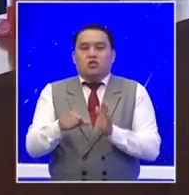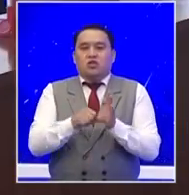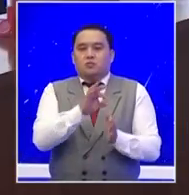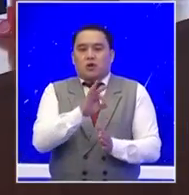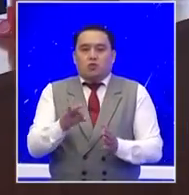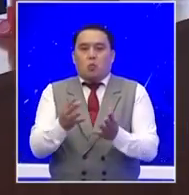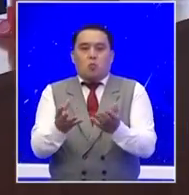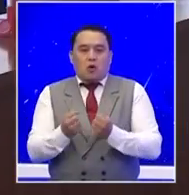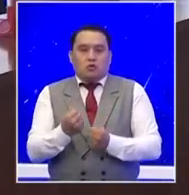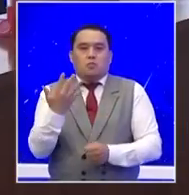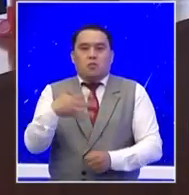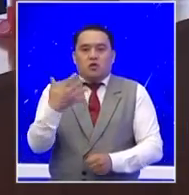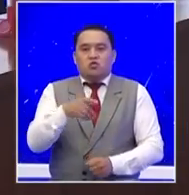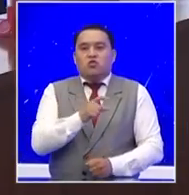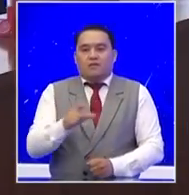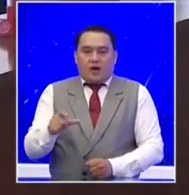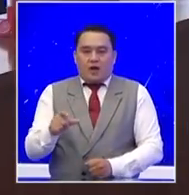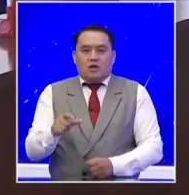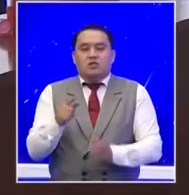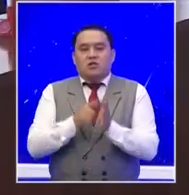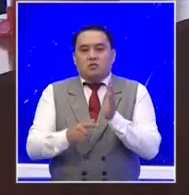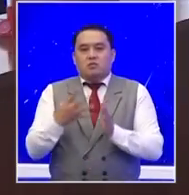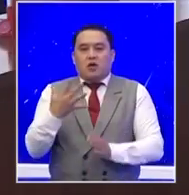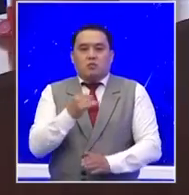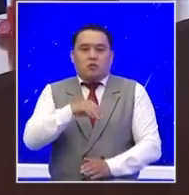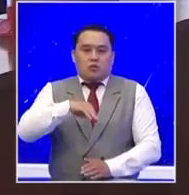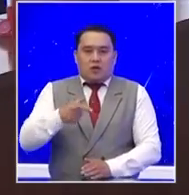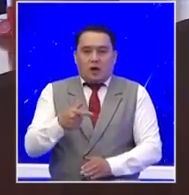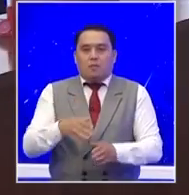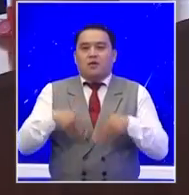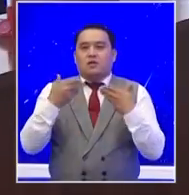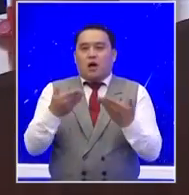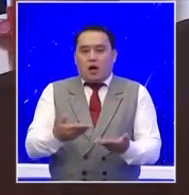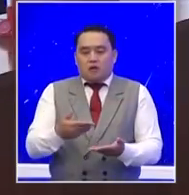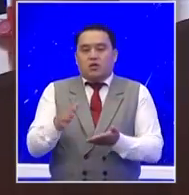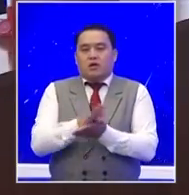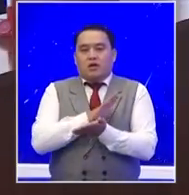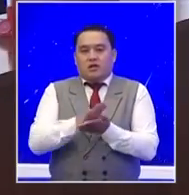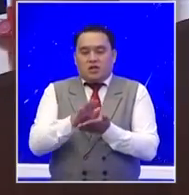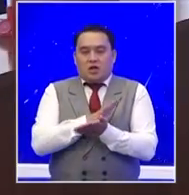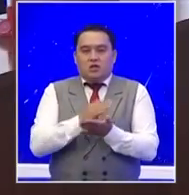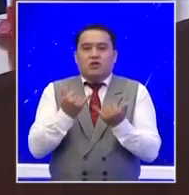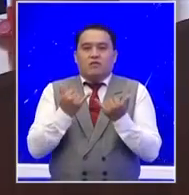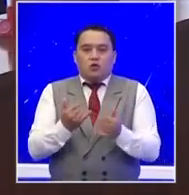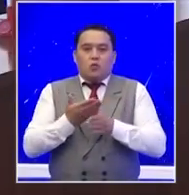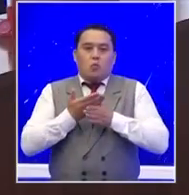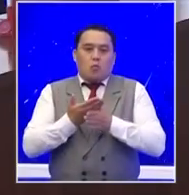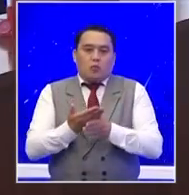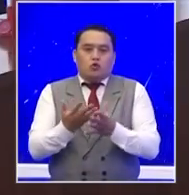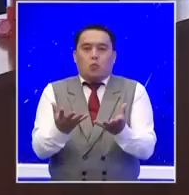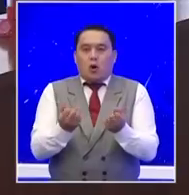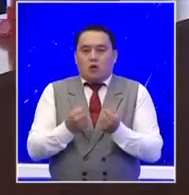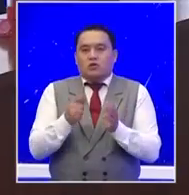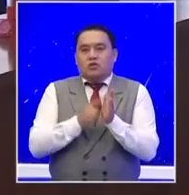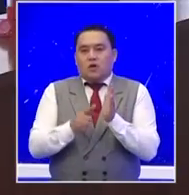6% получили более 50 человек. Еще 75 миллионов тенге мы предоставили безвозмездный кредит. На сегодня такую помощь получили